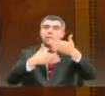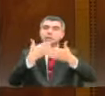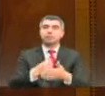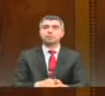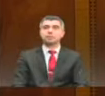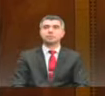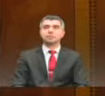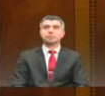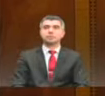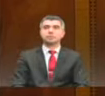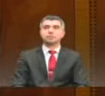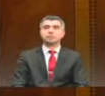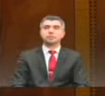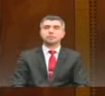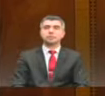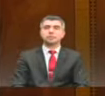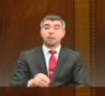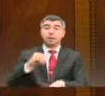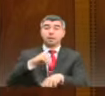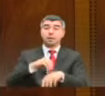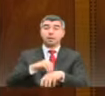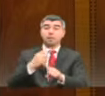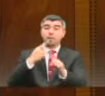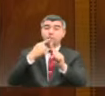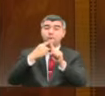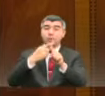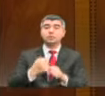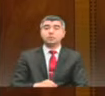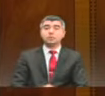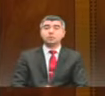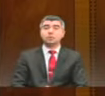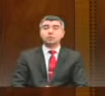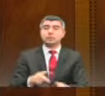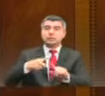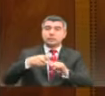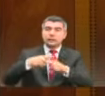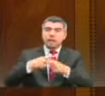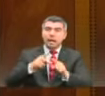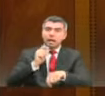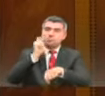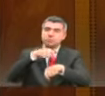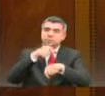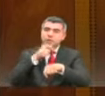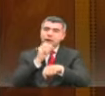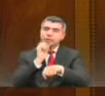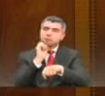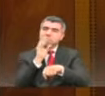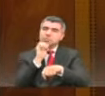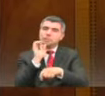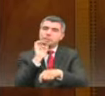للسياح. على مستوى مواصلة تأهيل قطاع الصناعة التقليدية وتعزيز